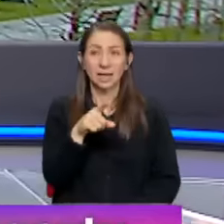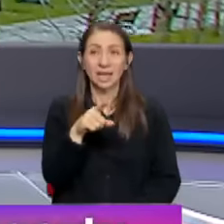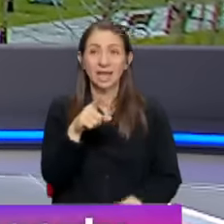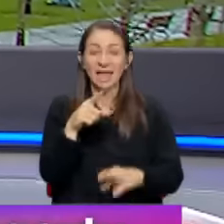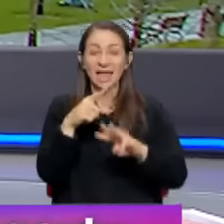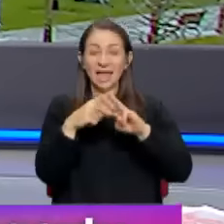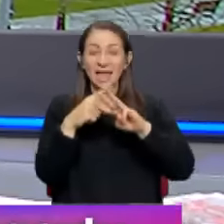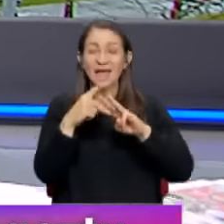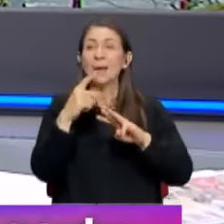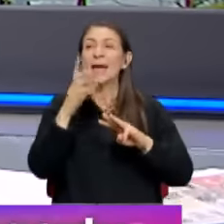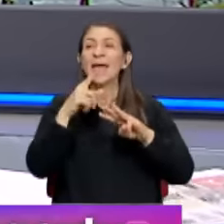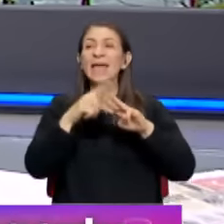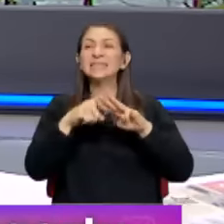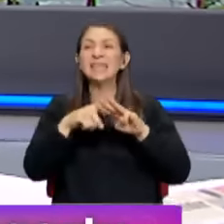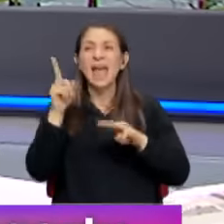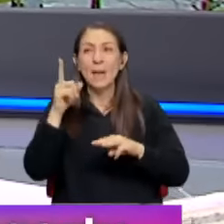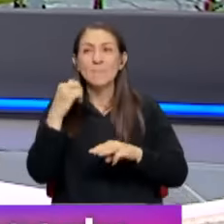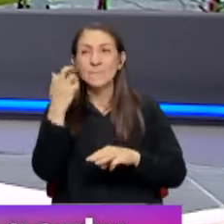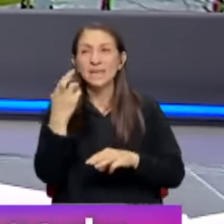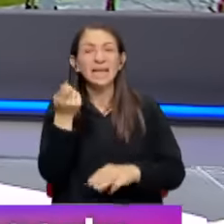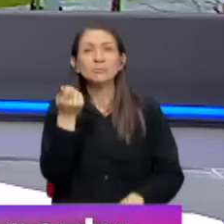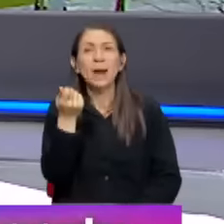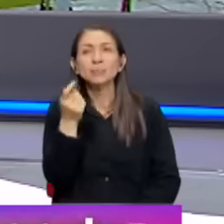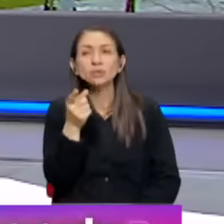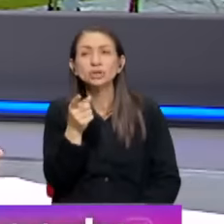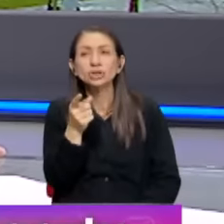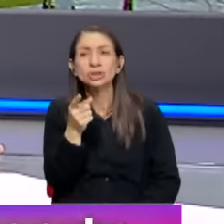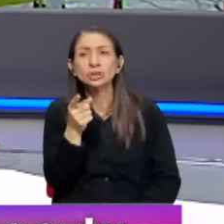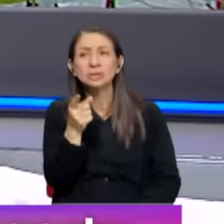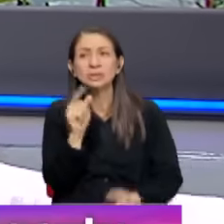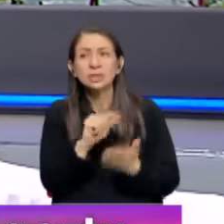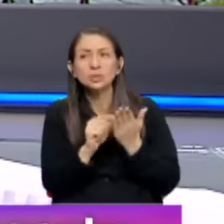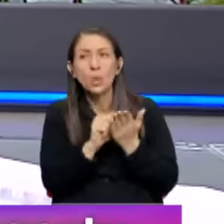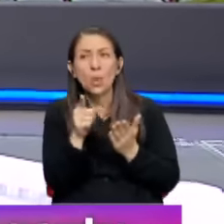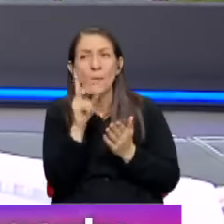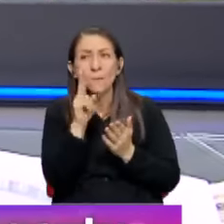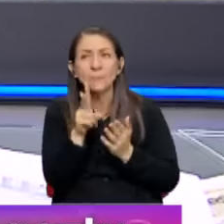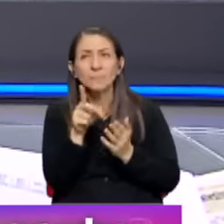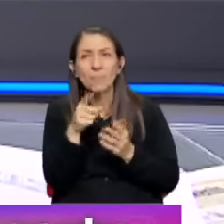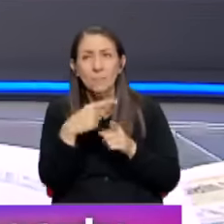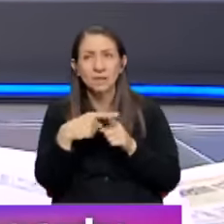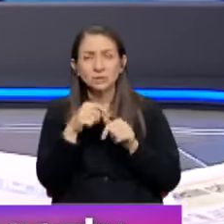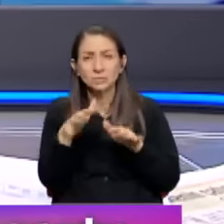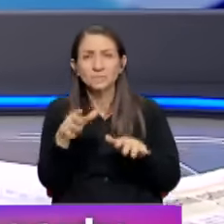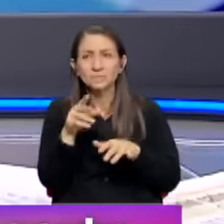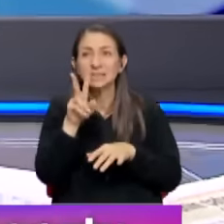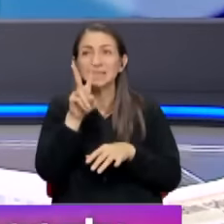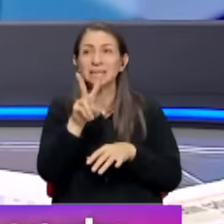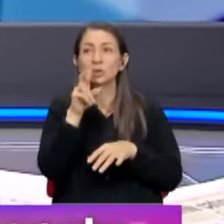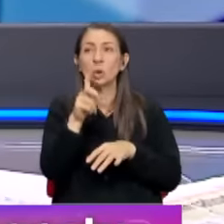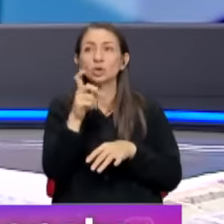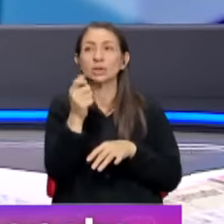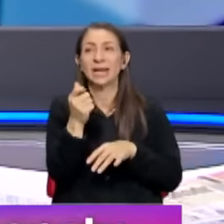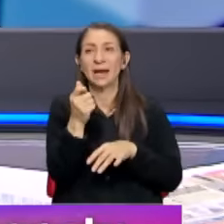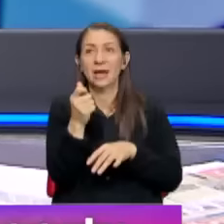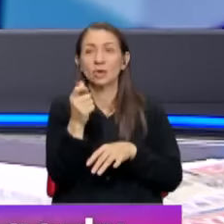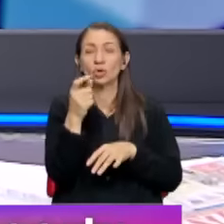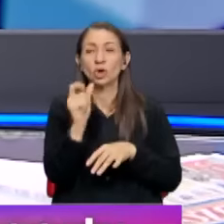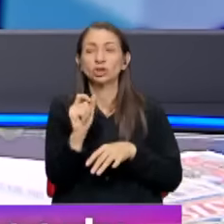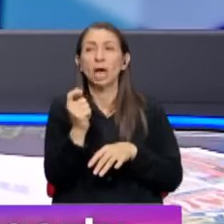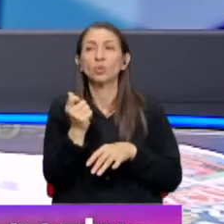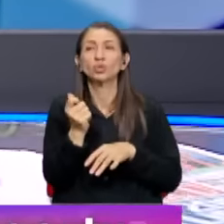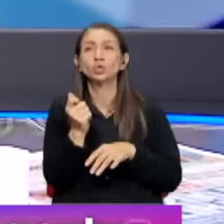Ezine peyniri ne kadardan satılıyormuş? Burada sosyal medya üzerinden de paylaştım. 29 lira